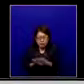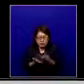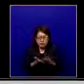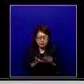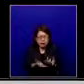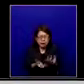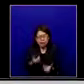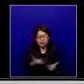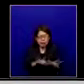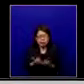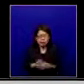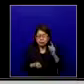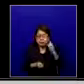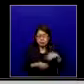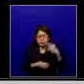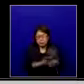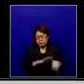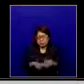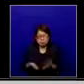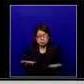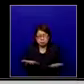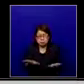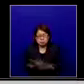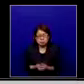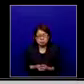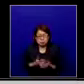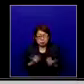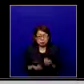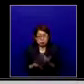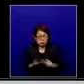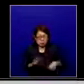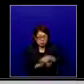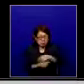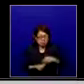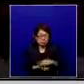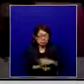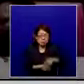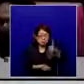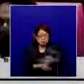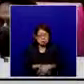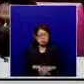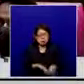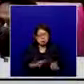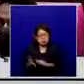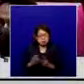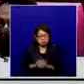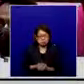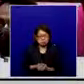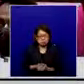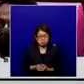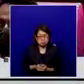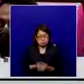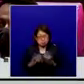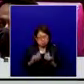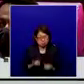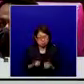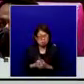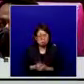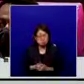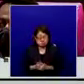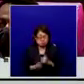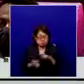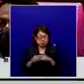วมันจะล้มเหลวเพราะวันนี้เศรษฐกิจพังพินาศหมดแล้วนะไม่ใช่นรกจะมาเยือนนะวันนี้นรกมาแล้ว